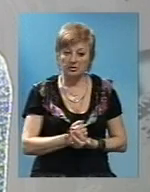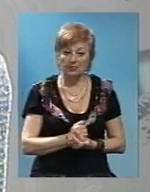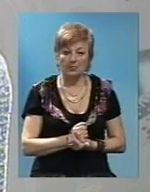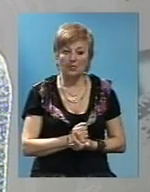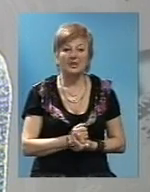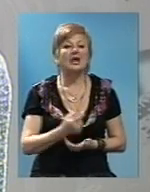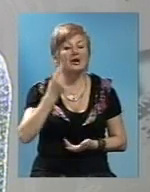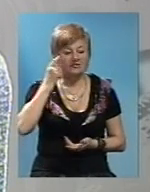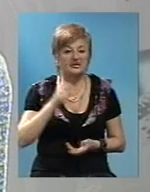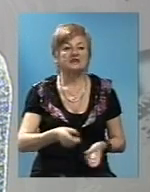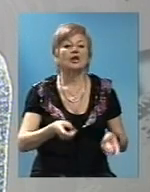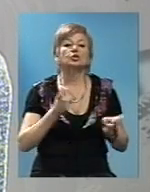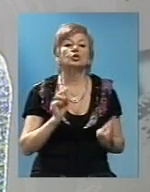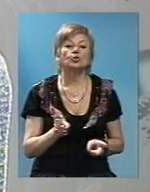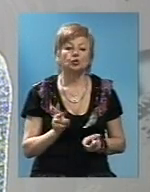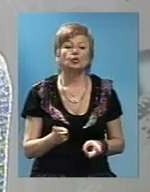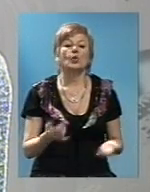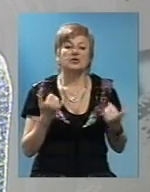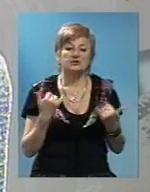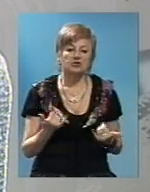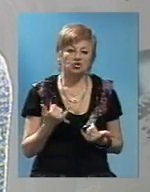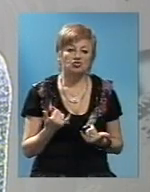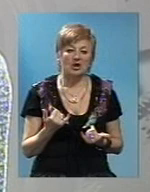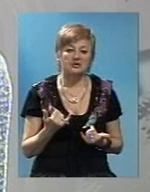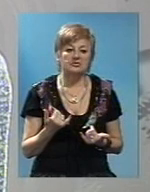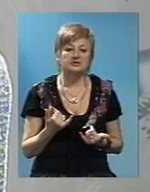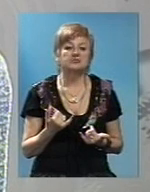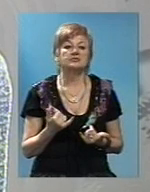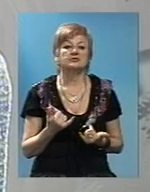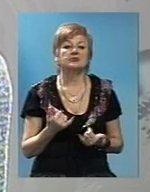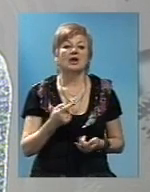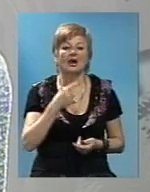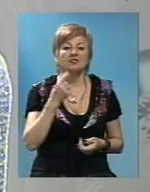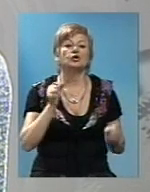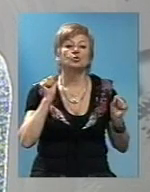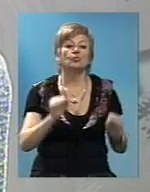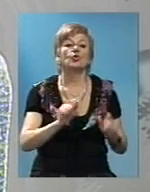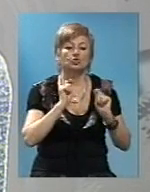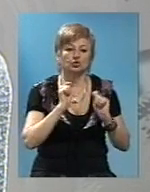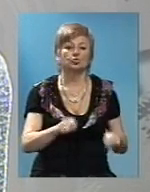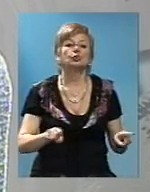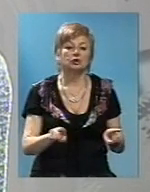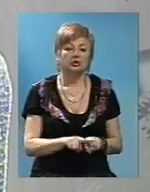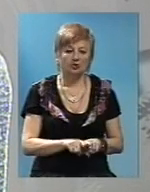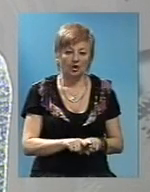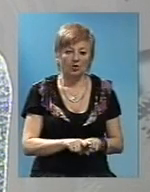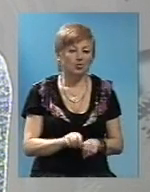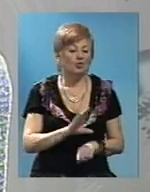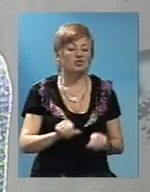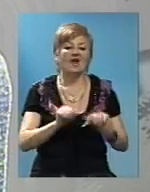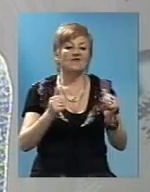ось, хто і за якими критеріями зараз визначає організації, які можуть надавати ось таку неформальну